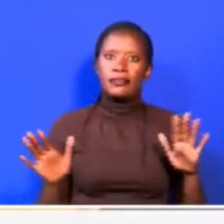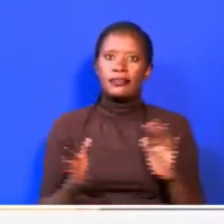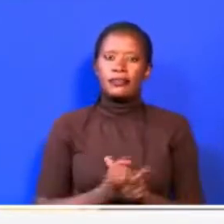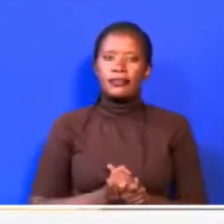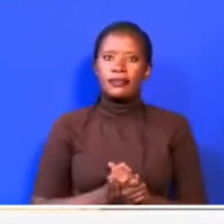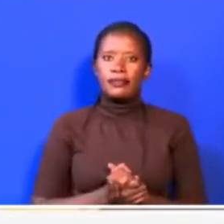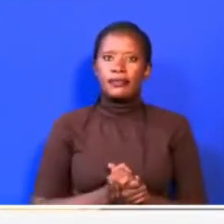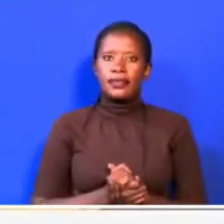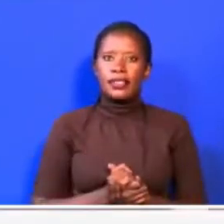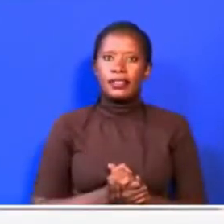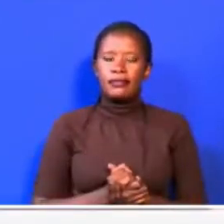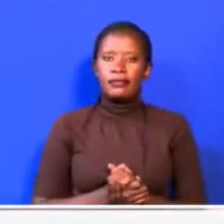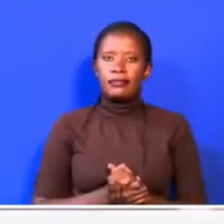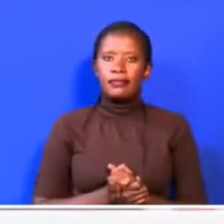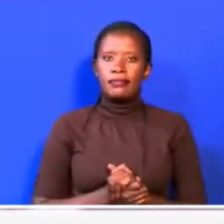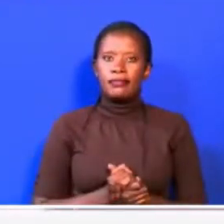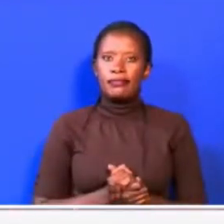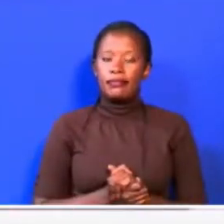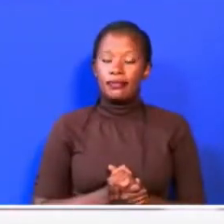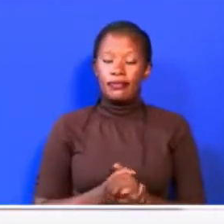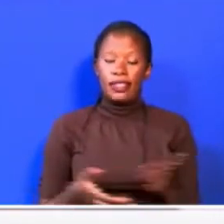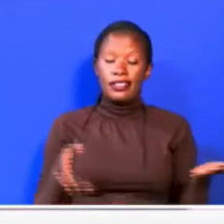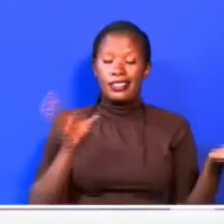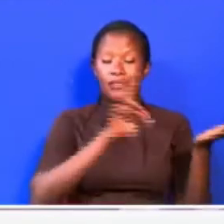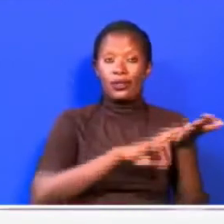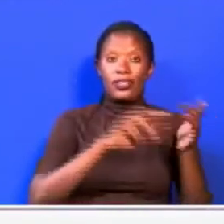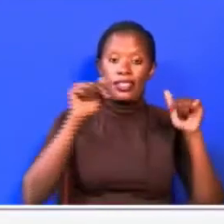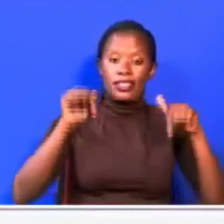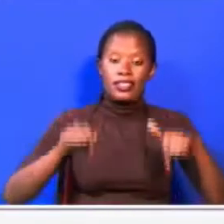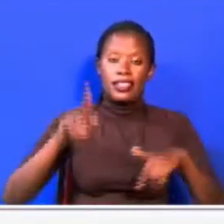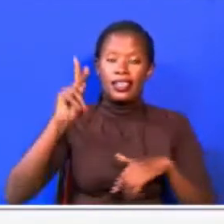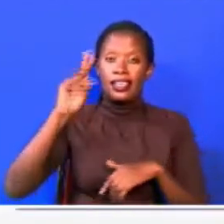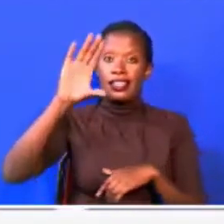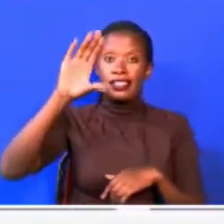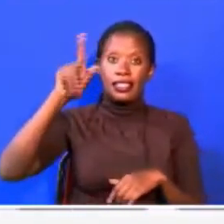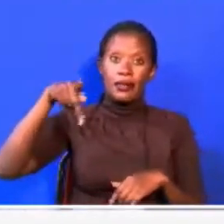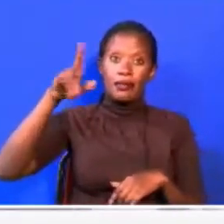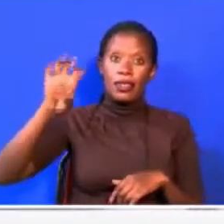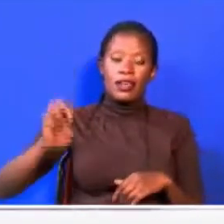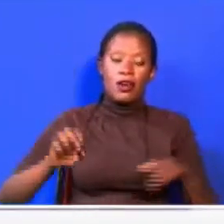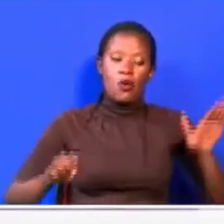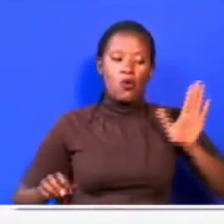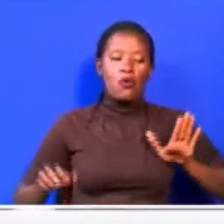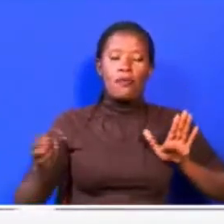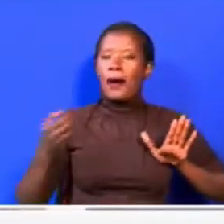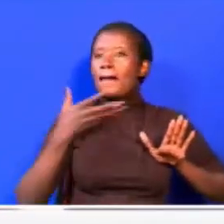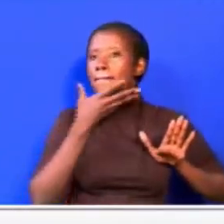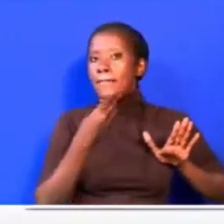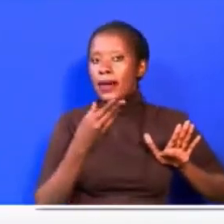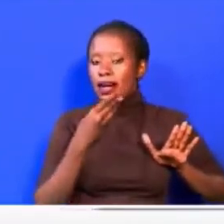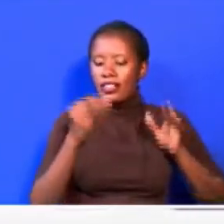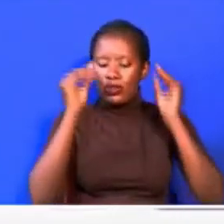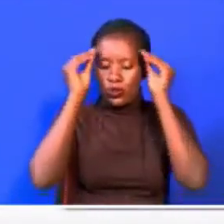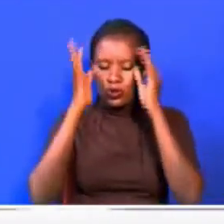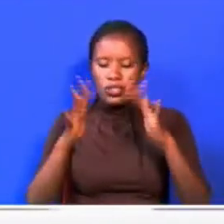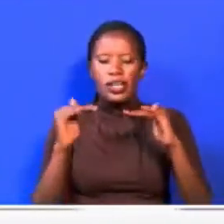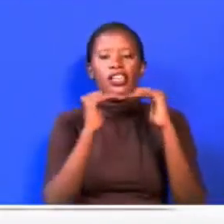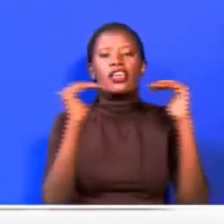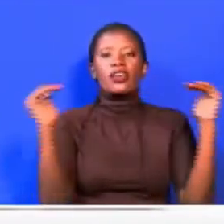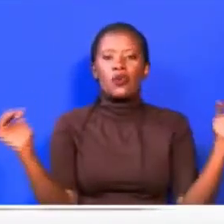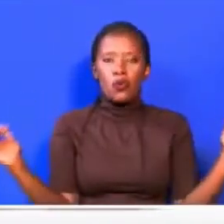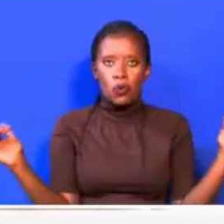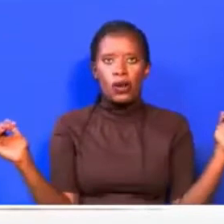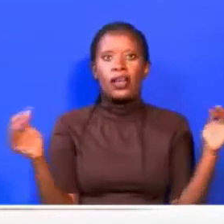admonished in the usual manner. Kwenye matokeo ya mwaka huu, idadi ya wanafunzi wa kiume na kike ilikuwa sawia, kinyume na miaka ya